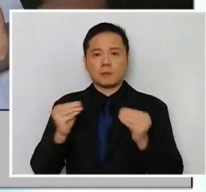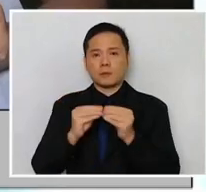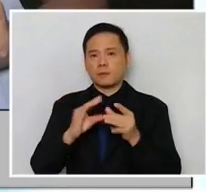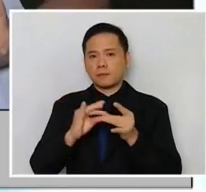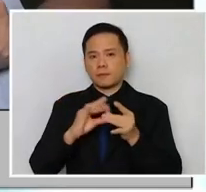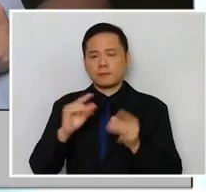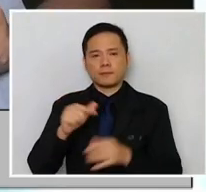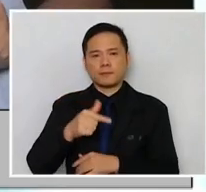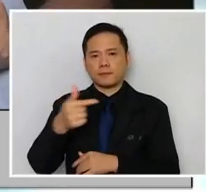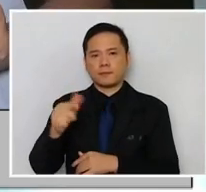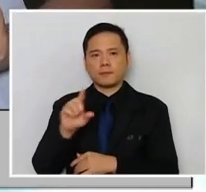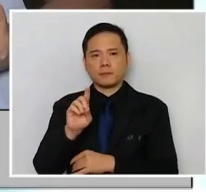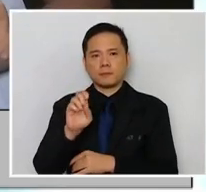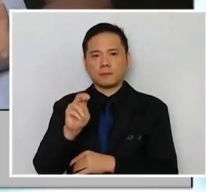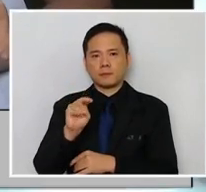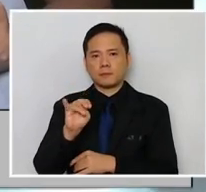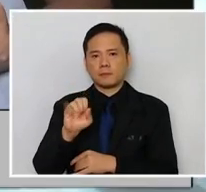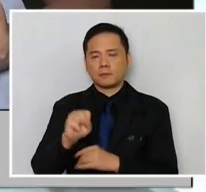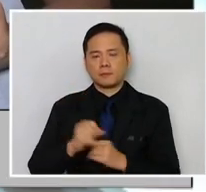So, Dennis,